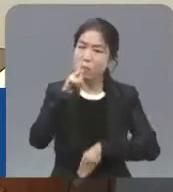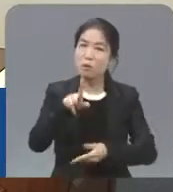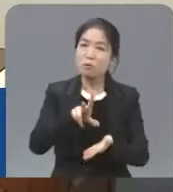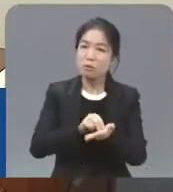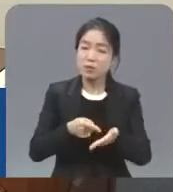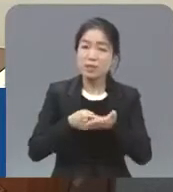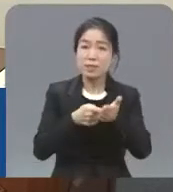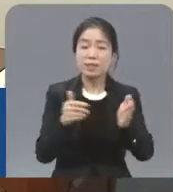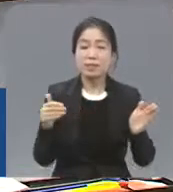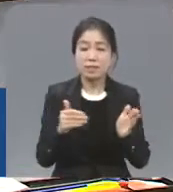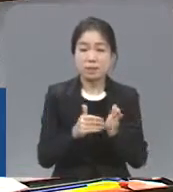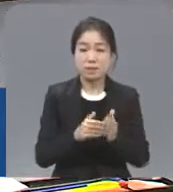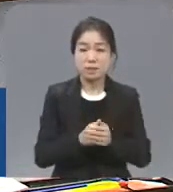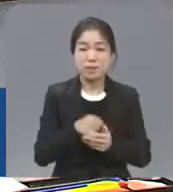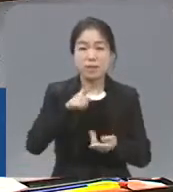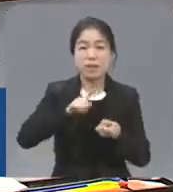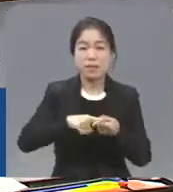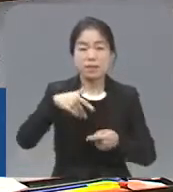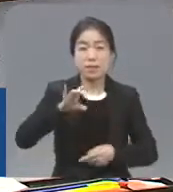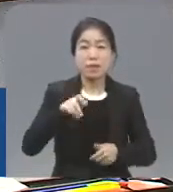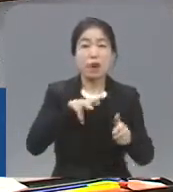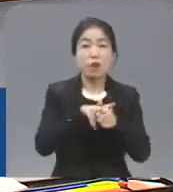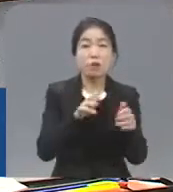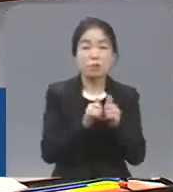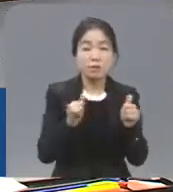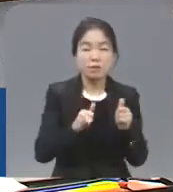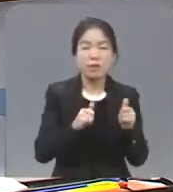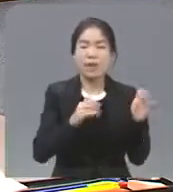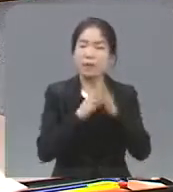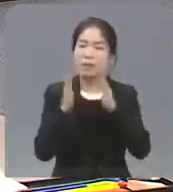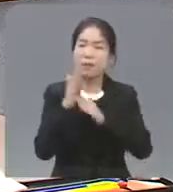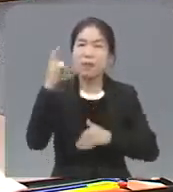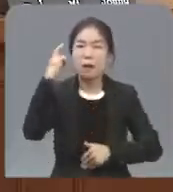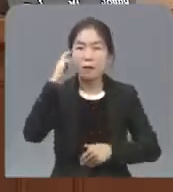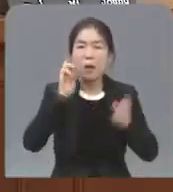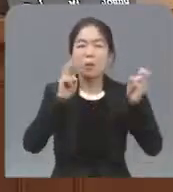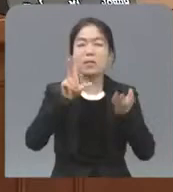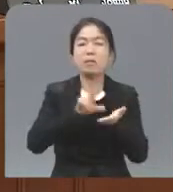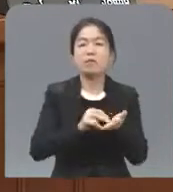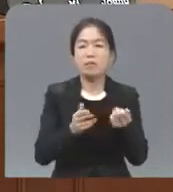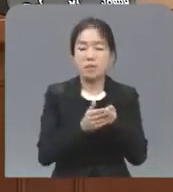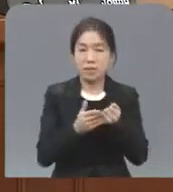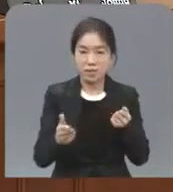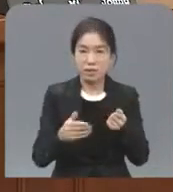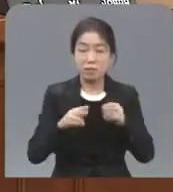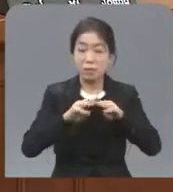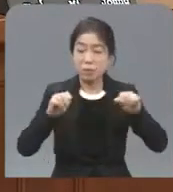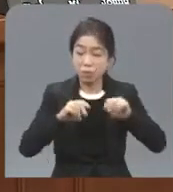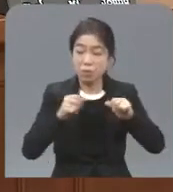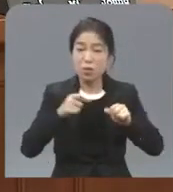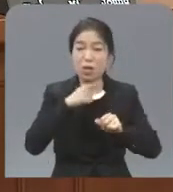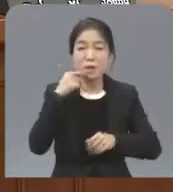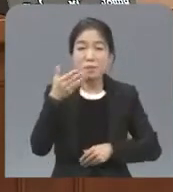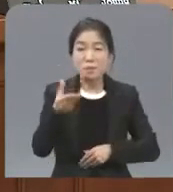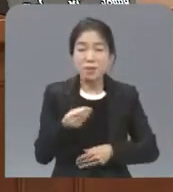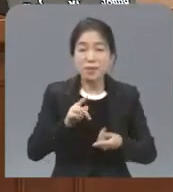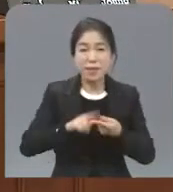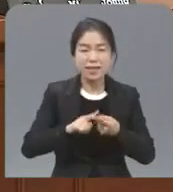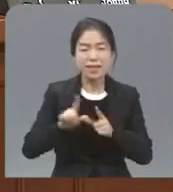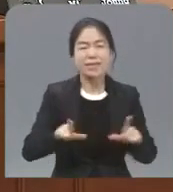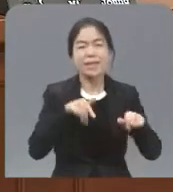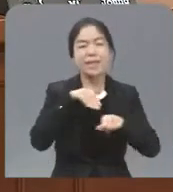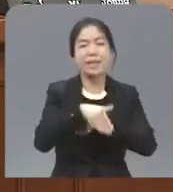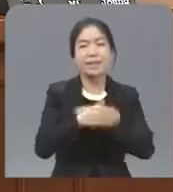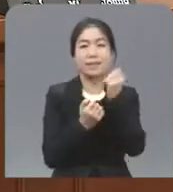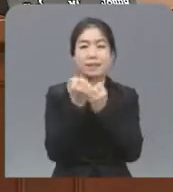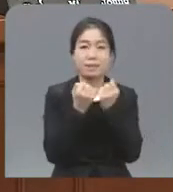제기했습니다 이에 대해 정 후보자는 잦은 전 입은 직장 문제 때문이고 부동산과 채무에 대해서는 생계 형 이라고